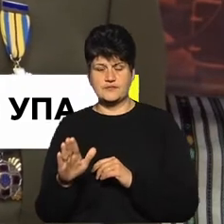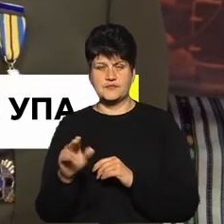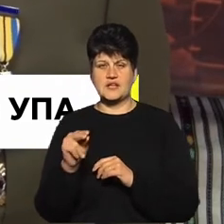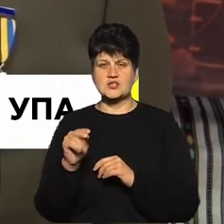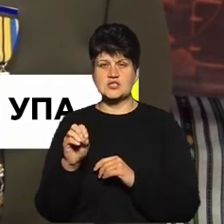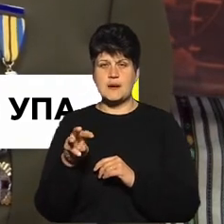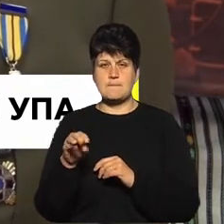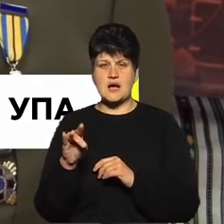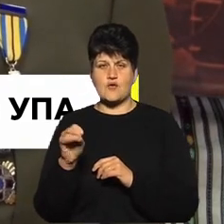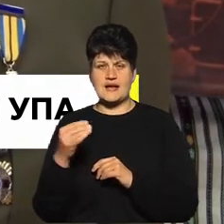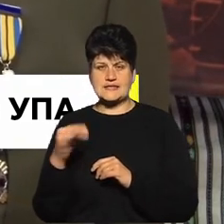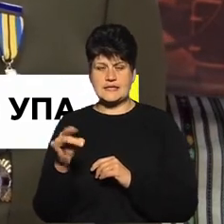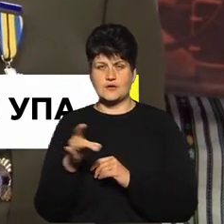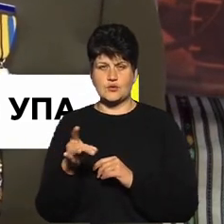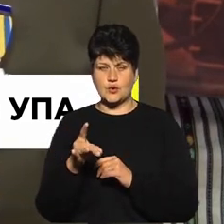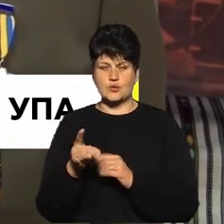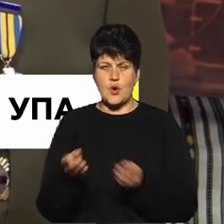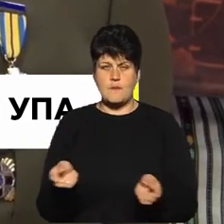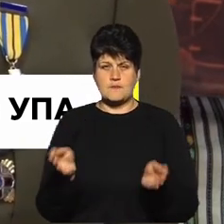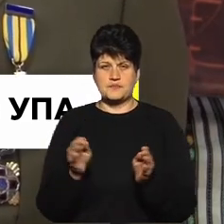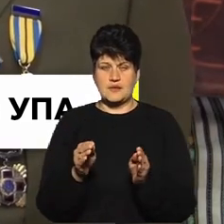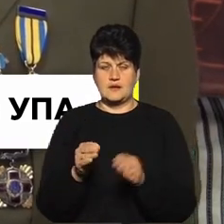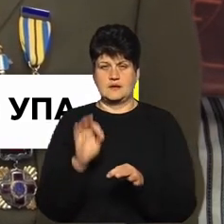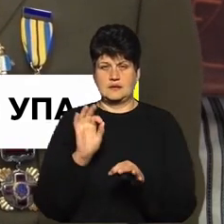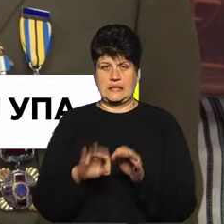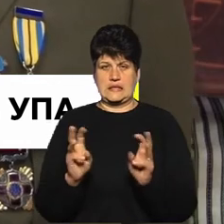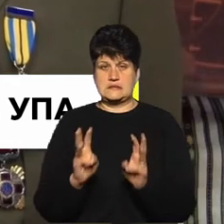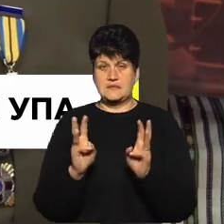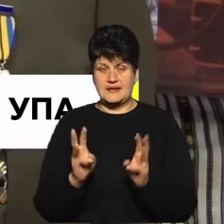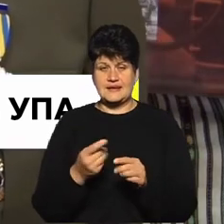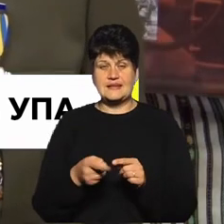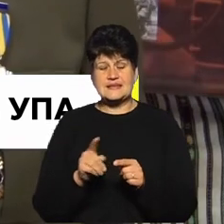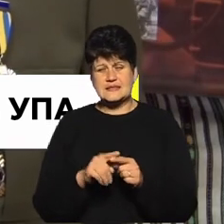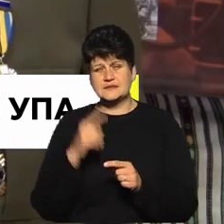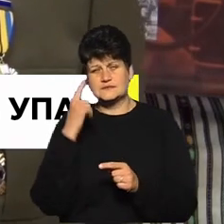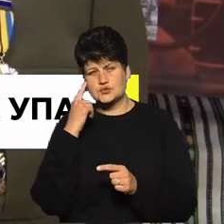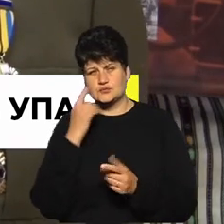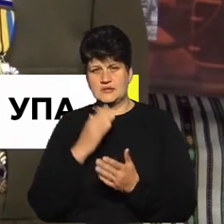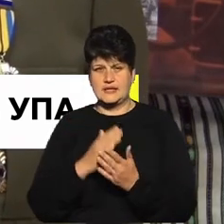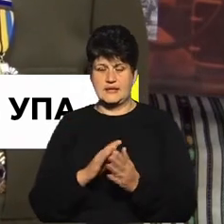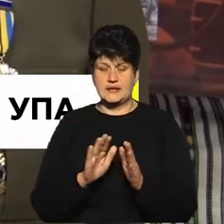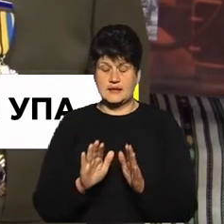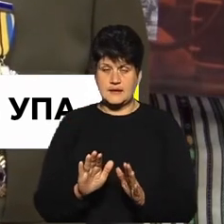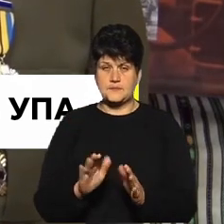ніби положили на брезент, облили бензиною і спалили. Ну це є версія, але